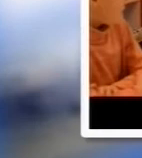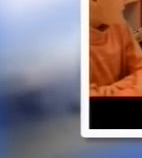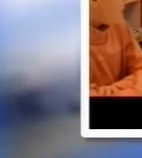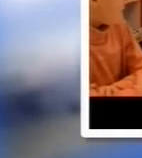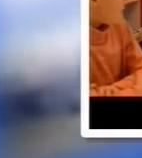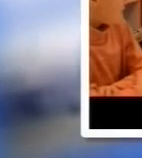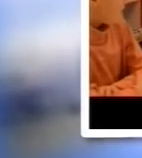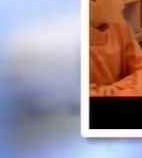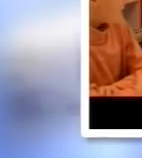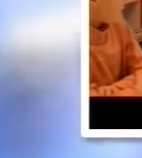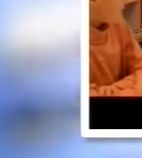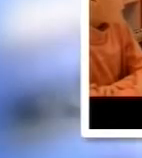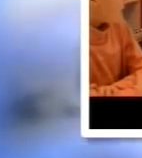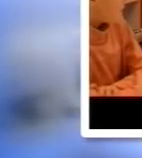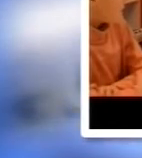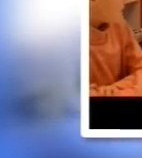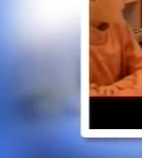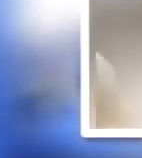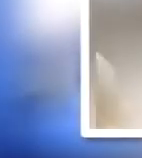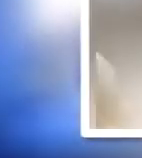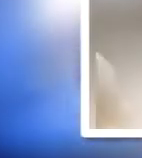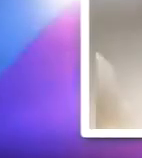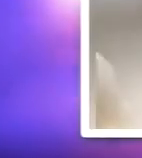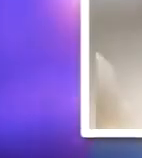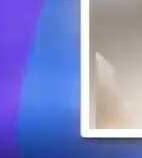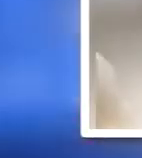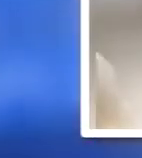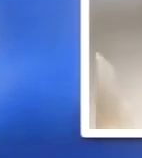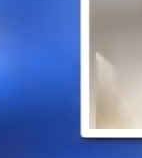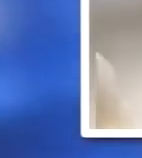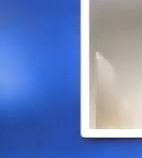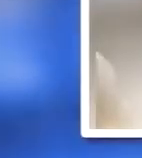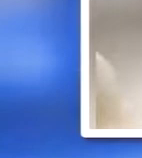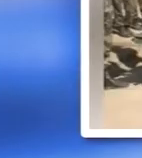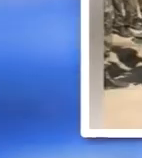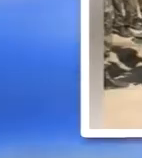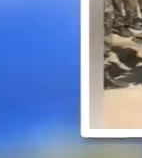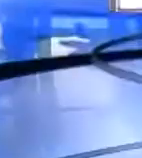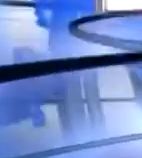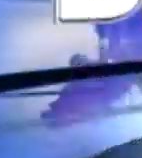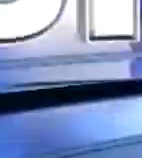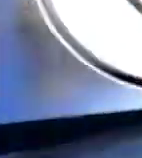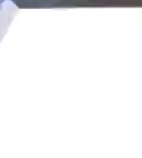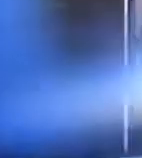Завершився міжнародний проект «Книга добра», участь у якому взяли близько 300 тисяч дітей з усієї України.